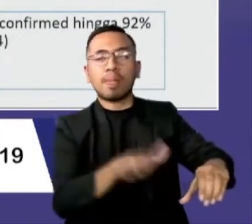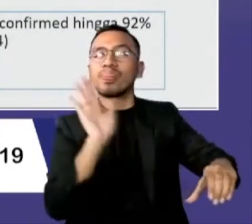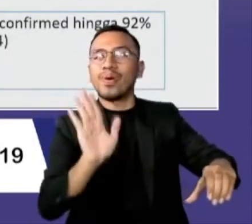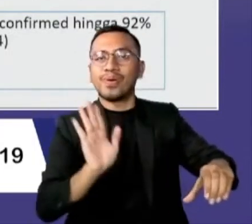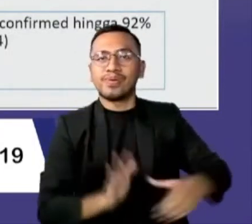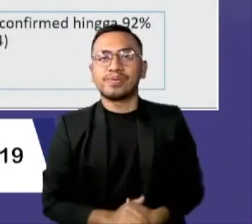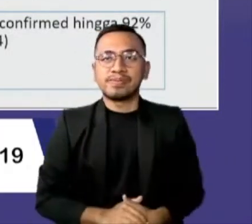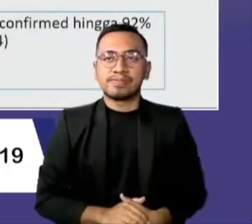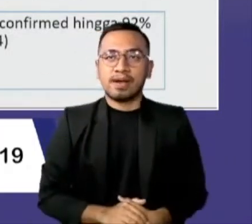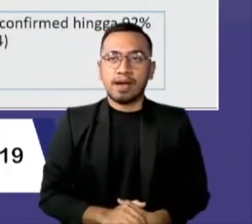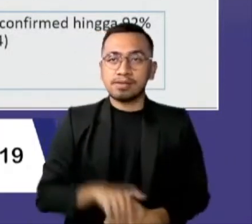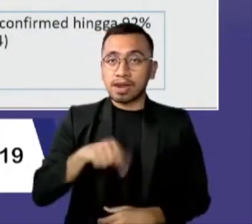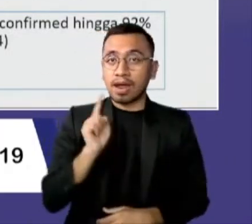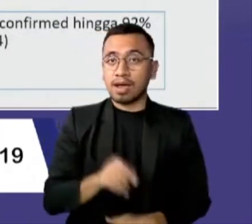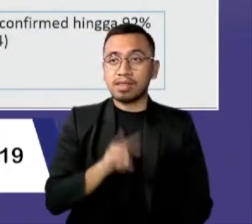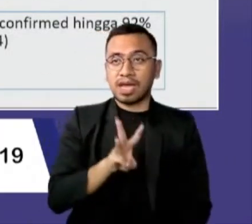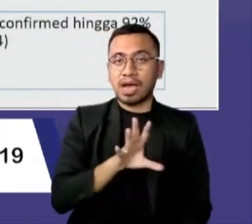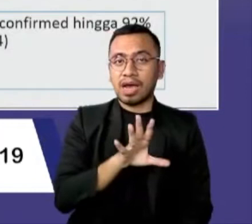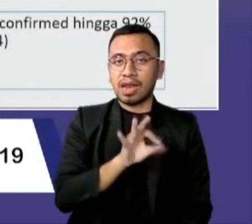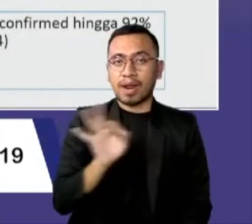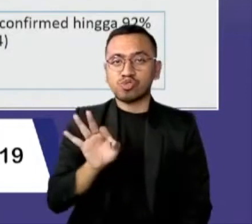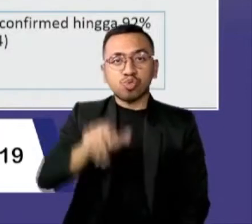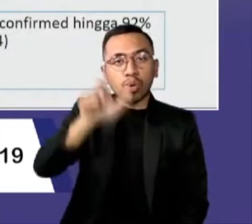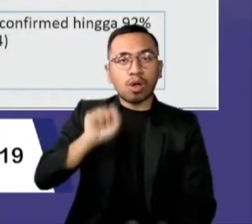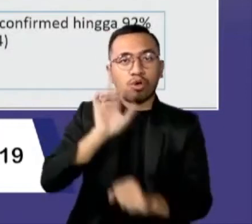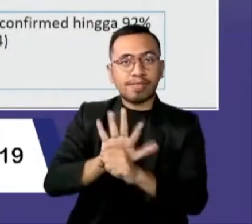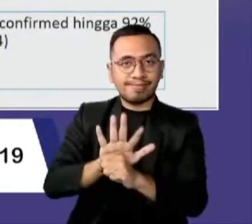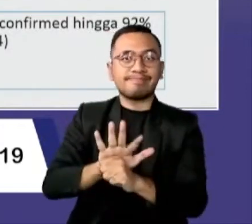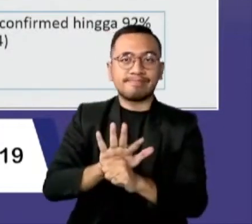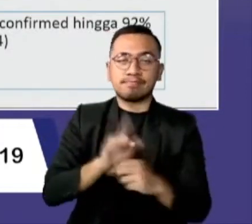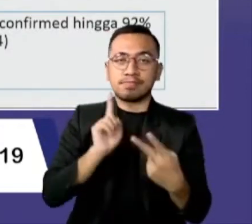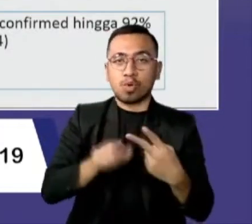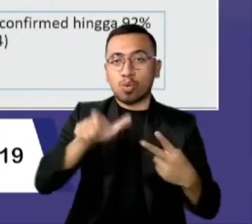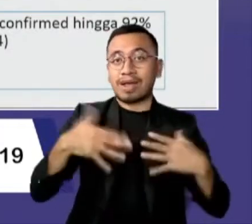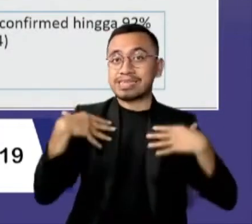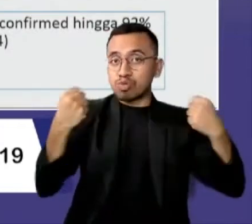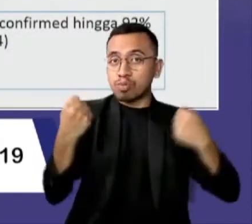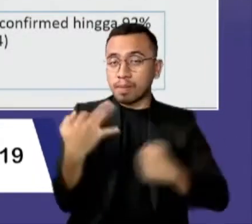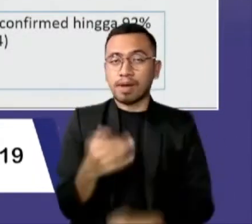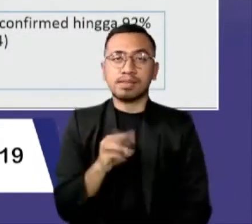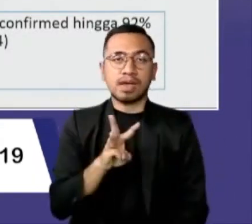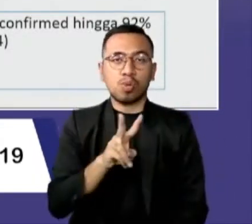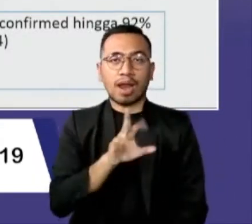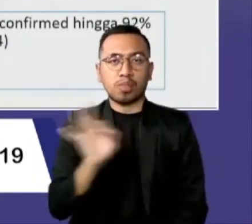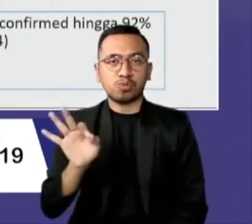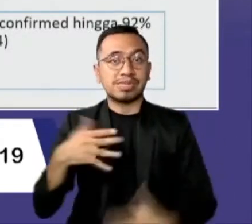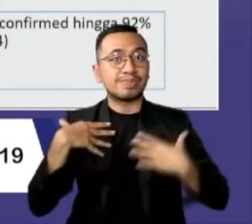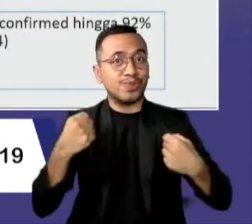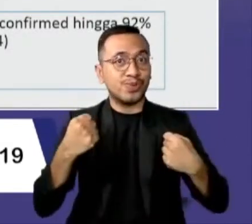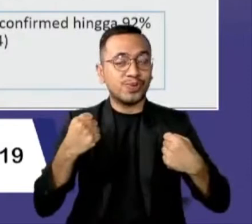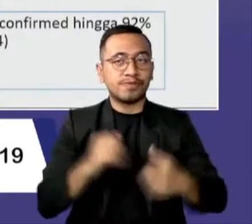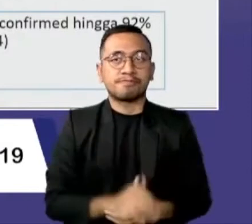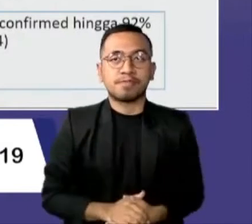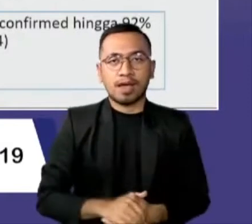sudah terkonfirmasi 3.500 lebih. Kemudian yang sudah sembuh ada 3.200. Kemudian yang saat